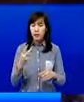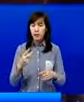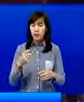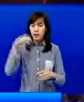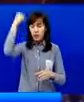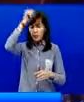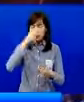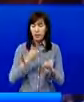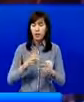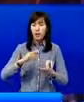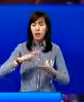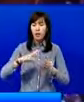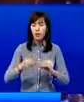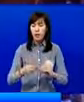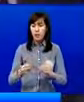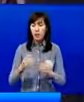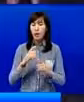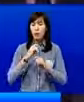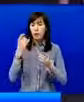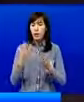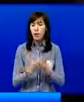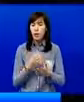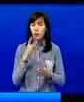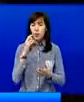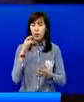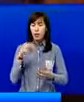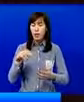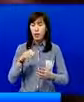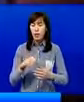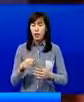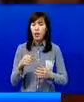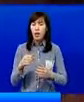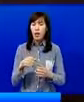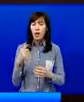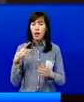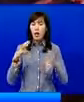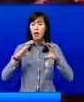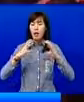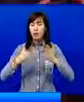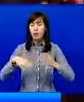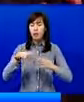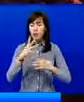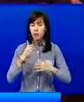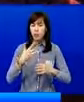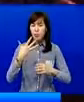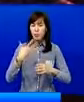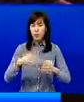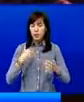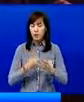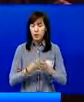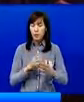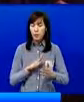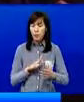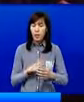осы жүлдеге лайық деп танылып отыр. Ал Криштиану Роналду қоржынындағы алтын доптардың жалпы саны 5-ге жетті.